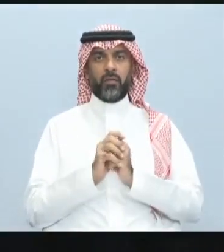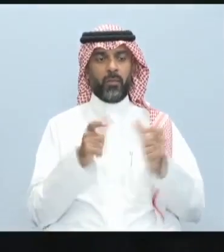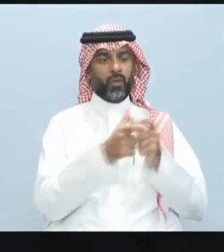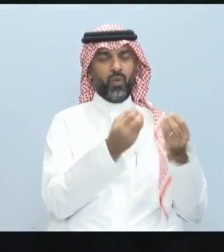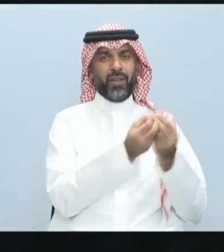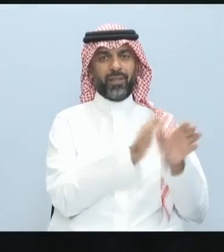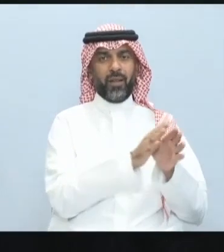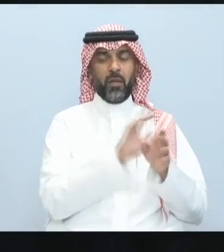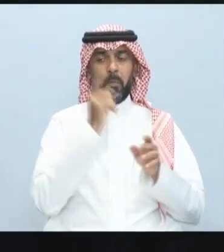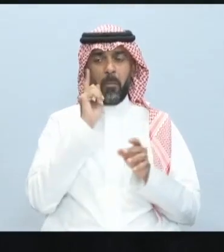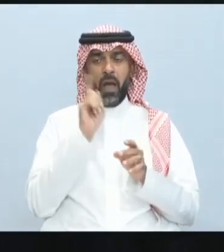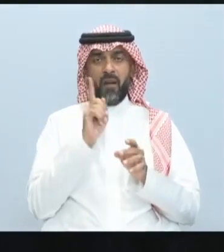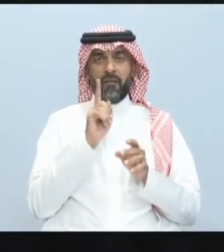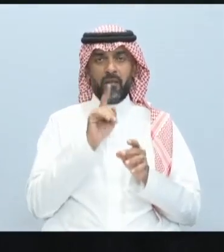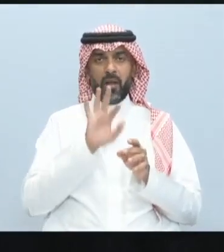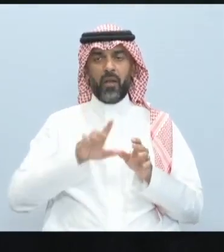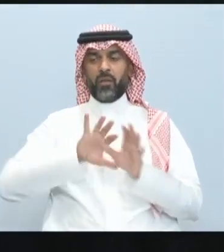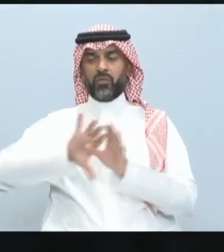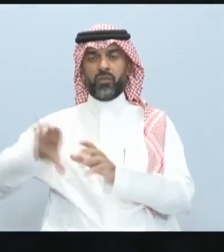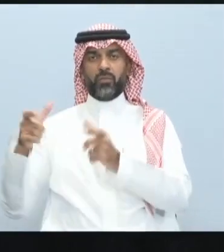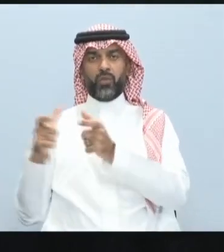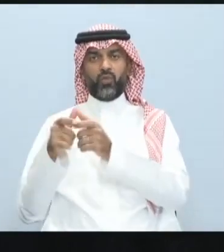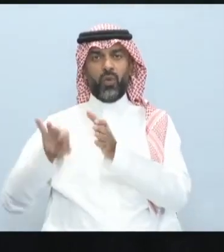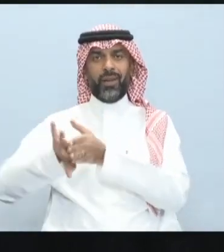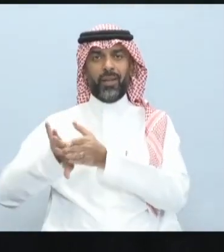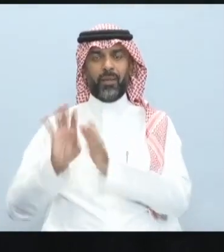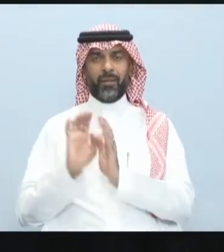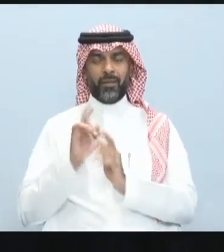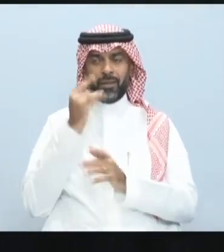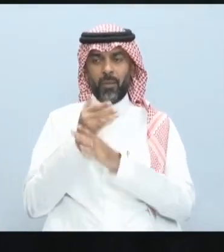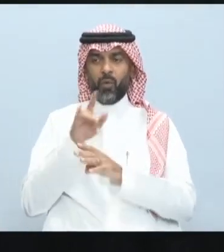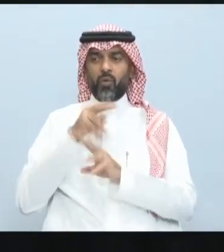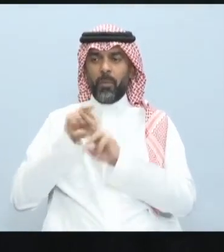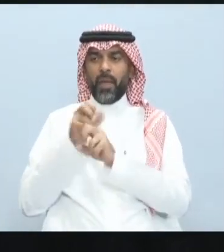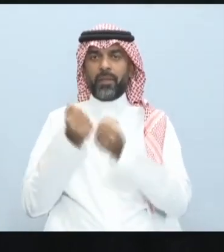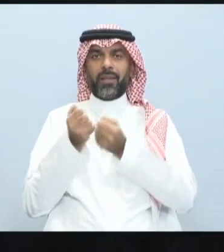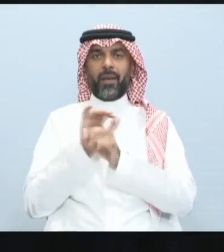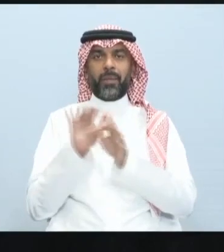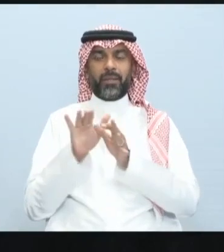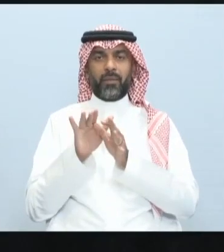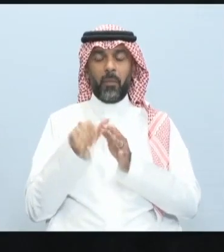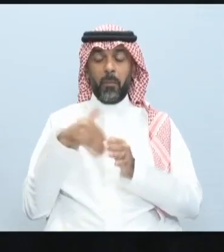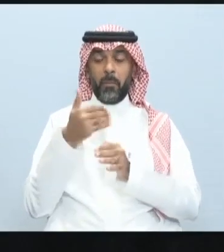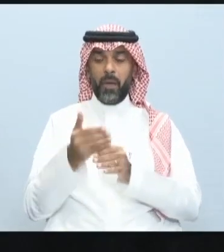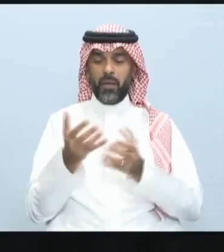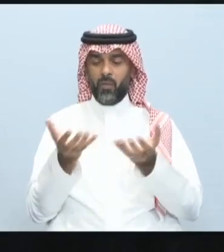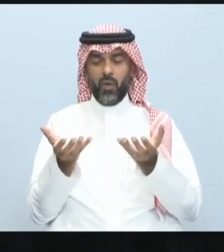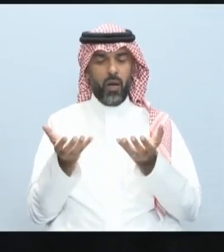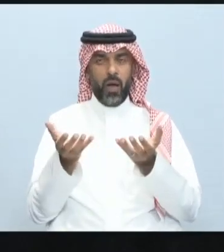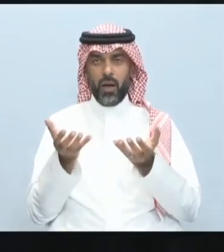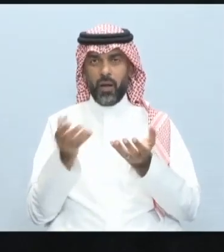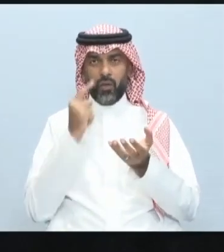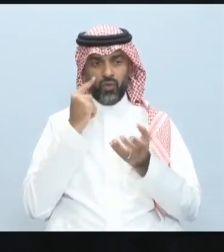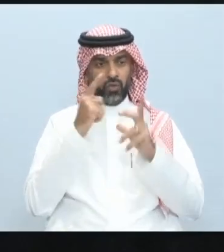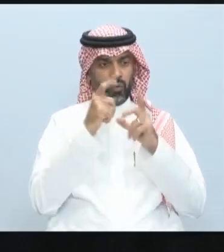يتعرف عليها سيضعه في صورة المشهد على جهة اليمين. سيتم مقارنة صور السيارات